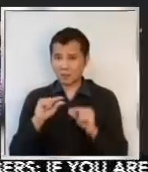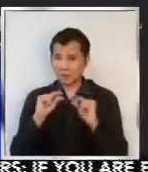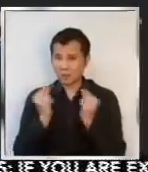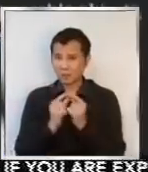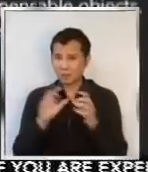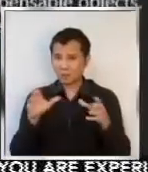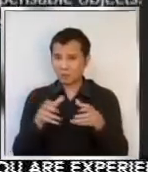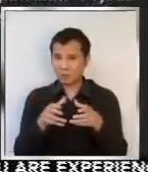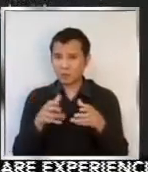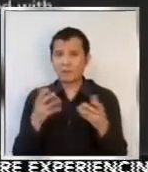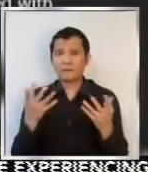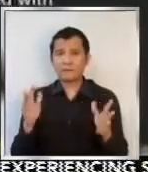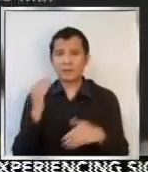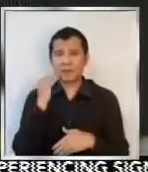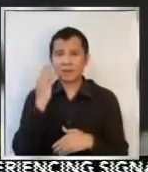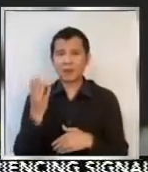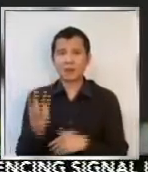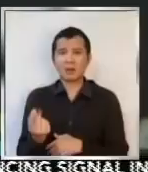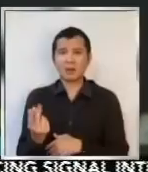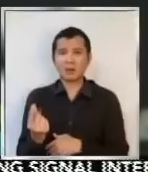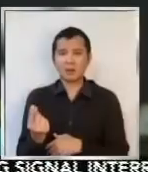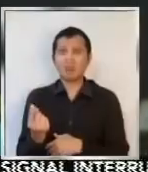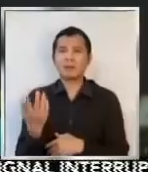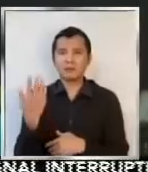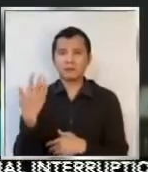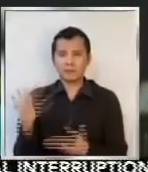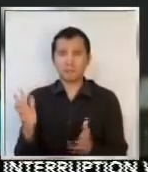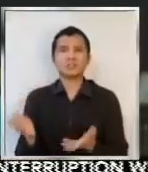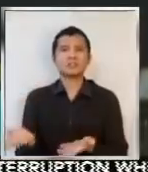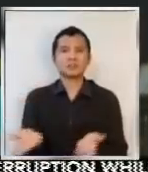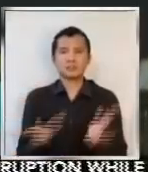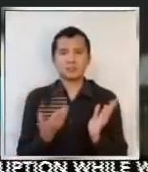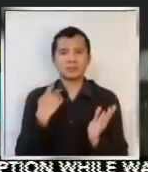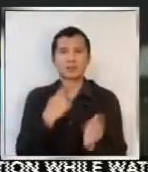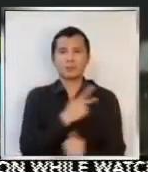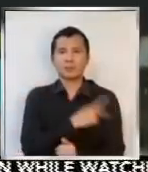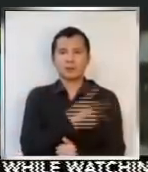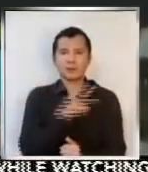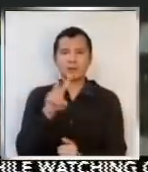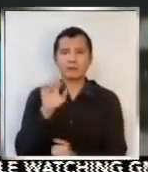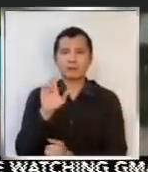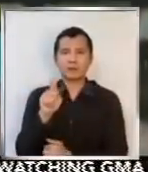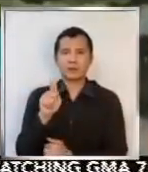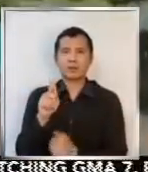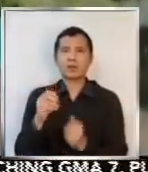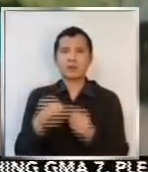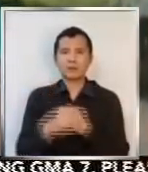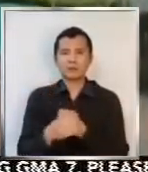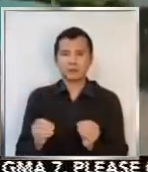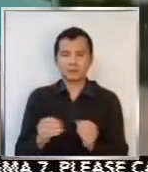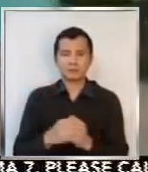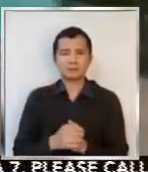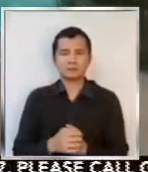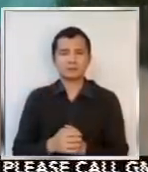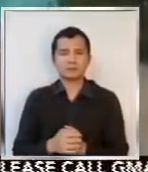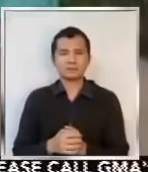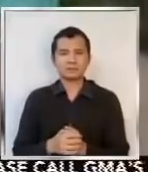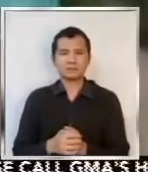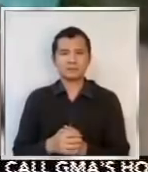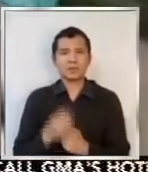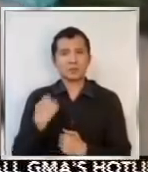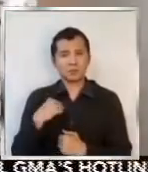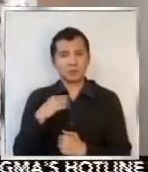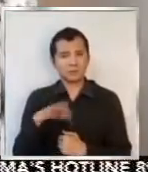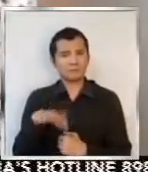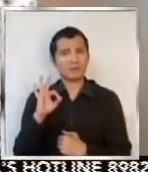aso una raw isinurrender sa Marinduque Provincial Veterinary Office. When we found out na may shooting, that was I think the